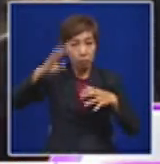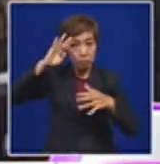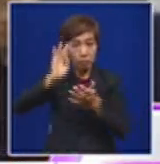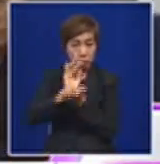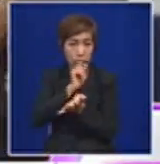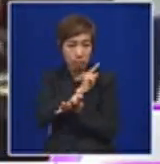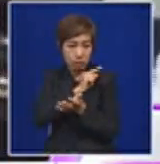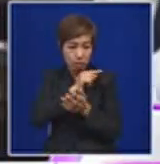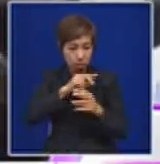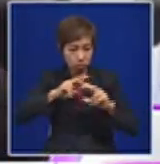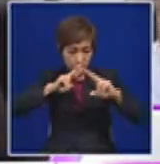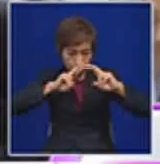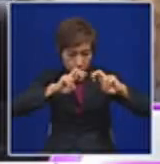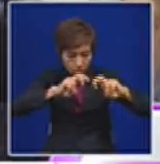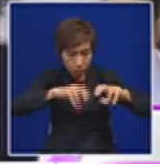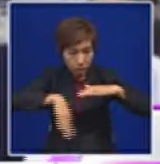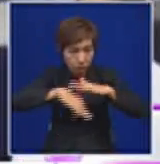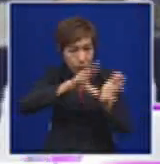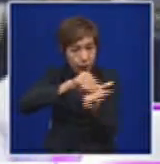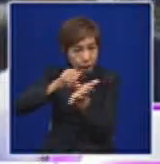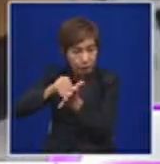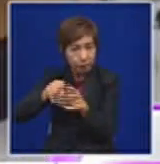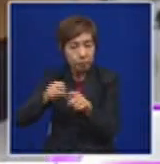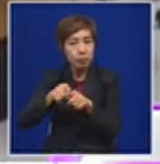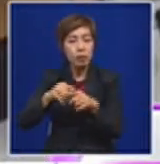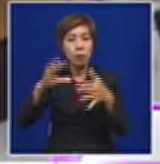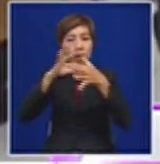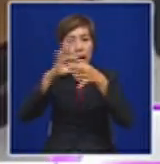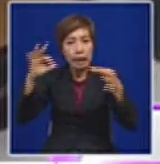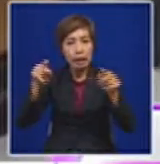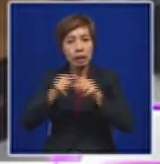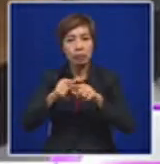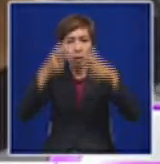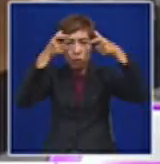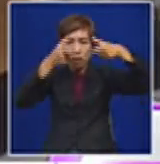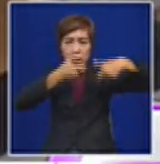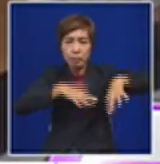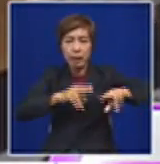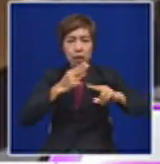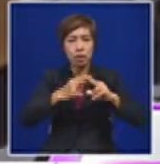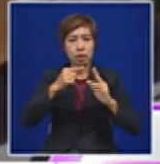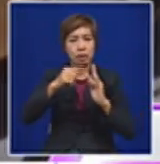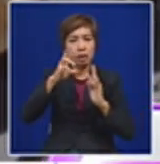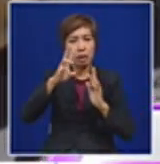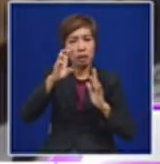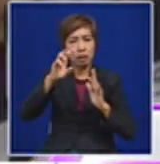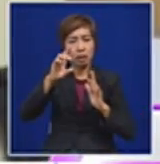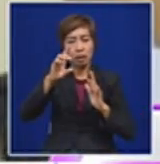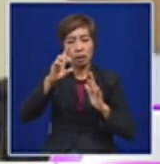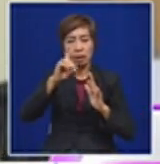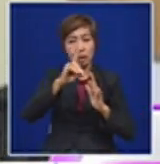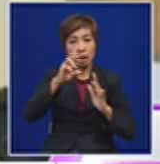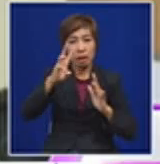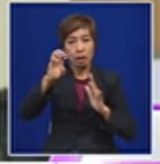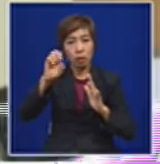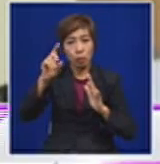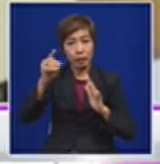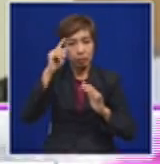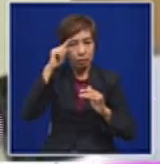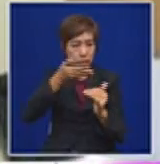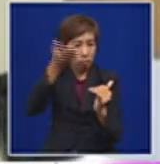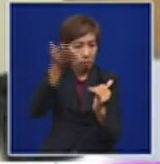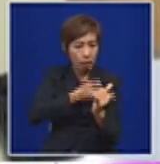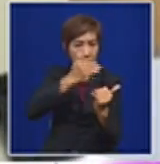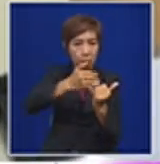คดีฆ่าหันศพนายเดวิดเบอร์นาร์ดชาวสเปนเรียกประชุมชุดสืบสวนเพื่อสรุปพยานหลักฐานอย่างละเอียดอีกครั้งว่ามีส่วนใด